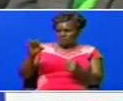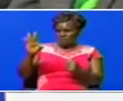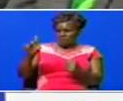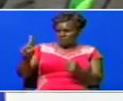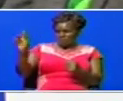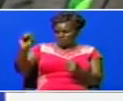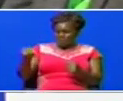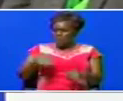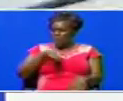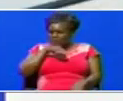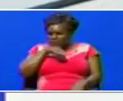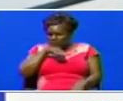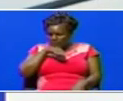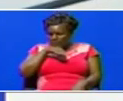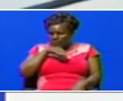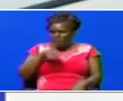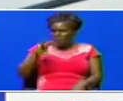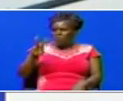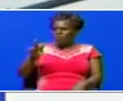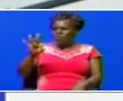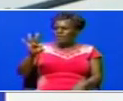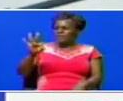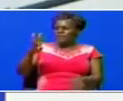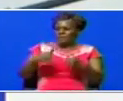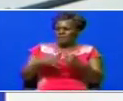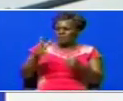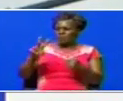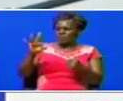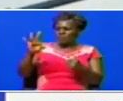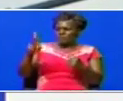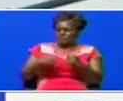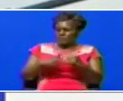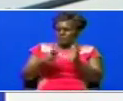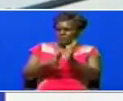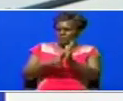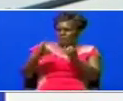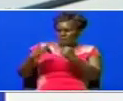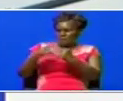0.31%. Raila Odinga, 239, 296, representing